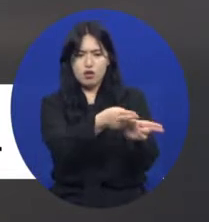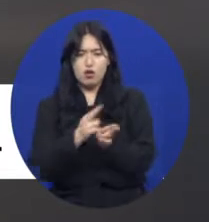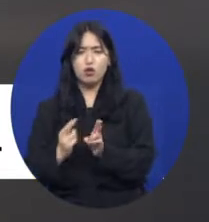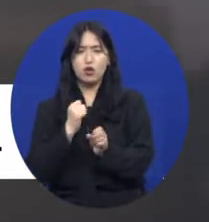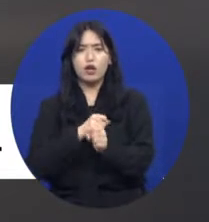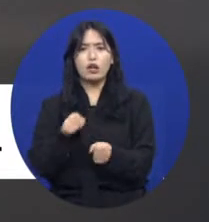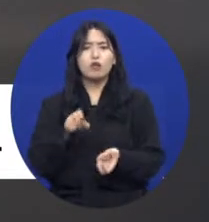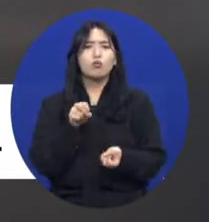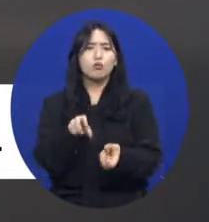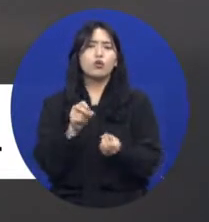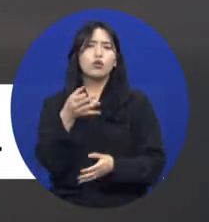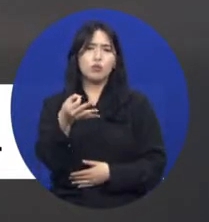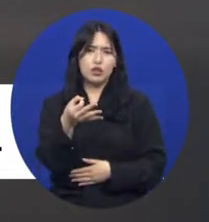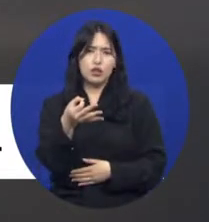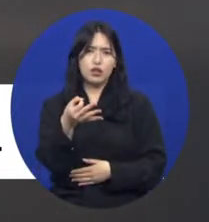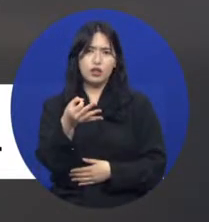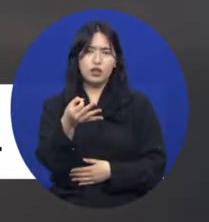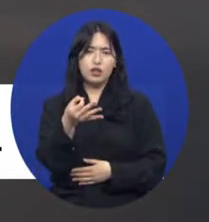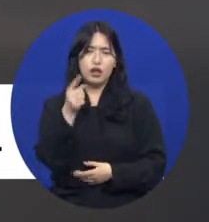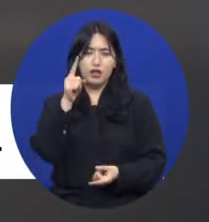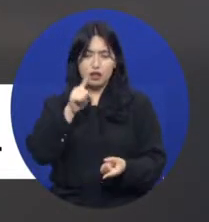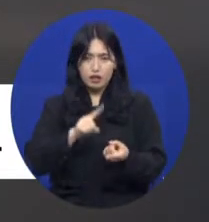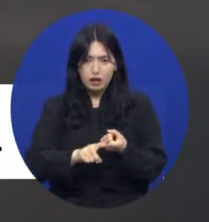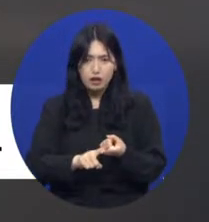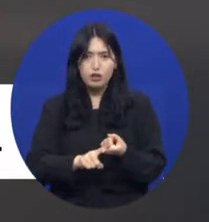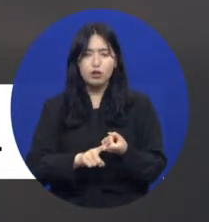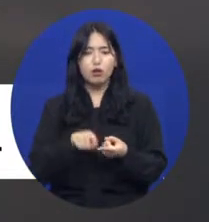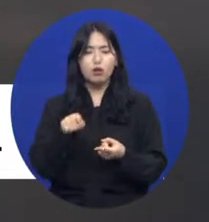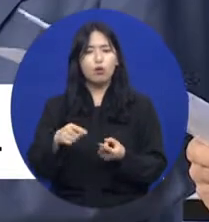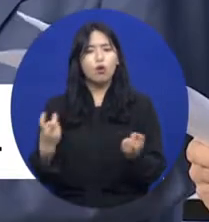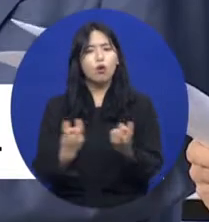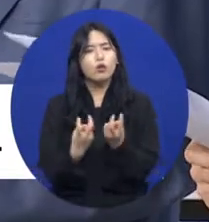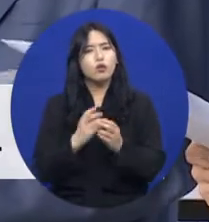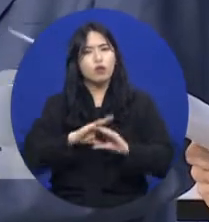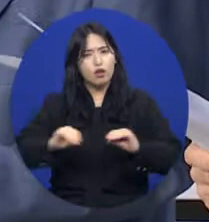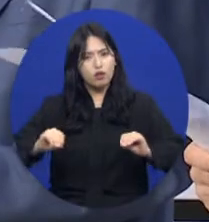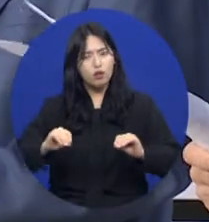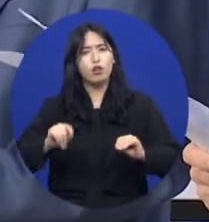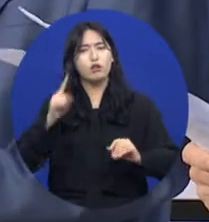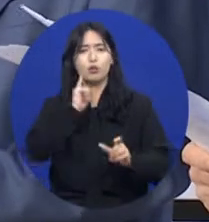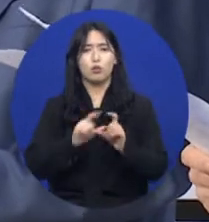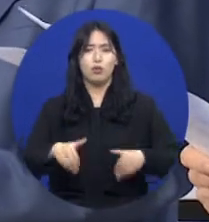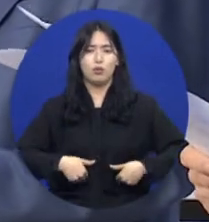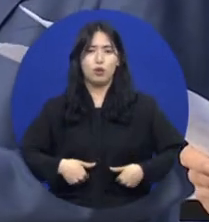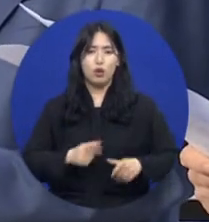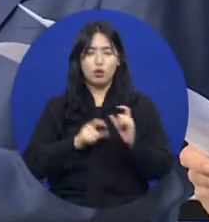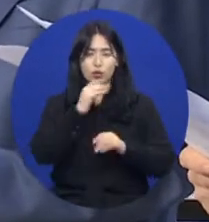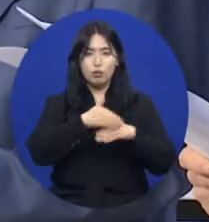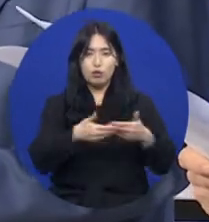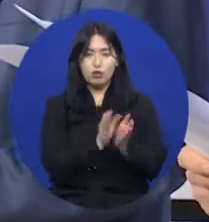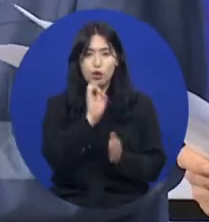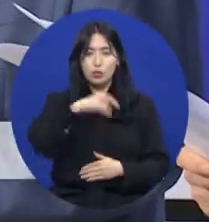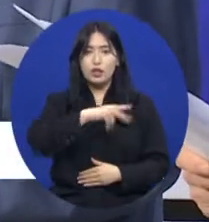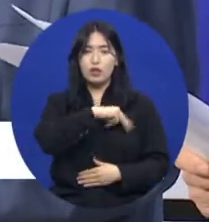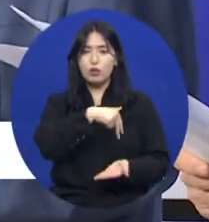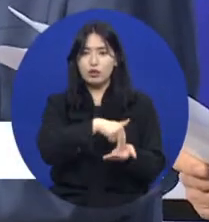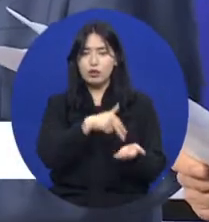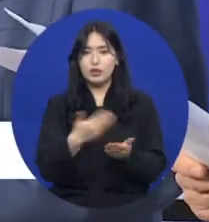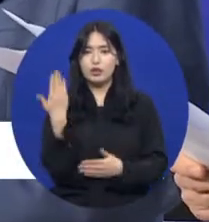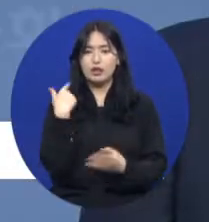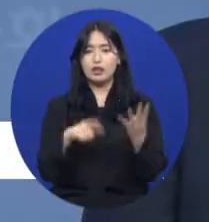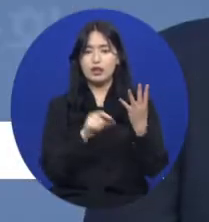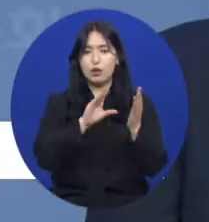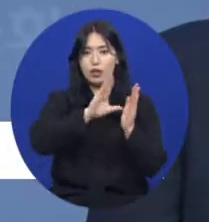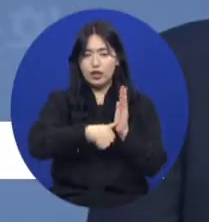이 물류비용에 있어서 부담을 어떻게 해결할 것인가. 더불어민주당 위성권 의원은 지난